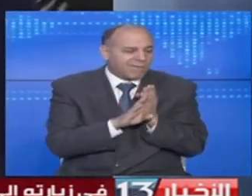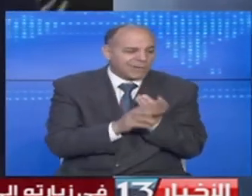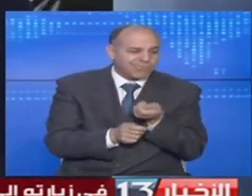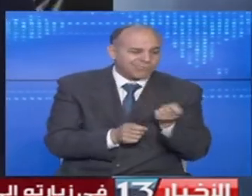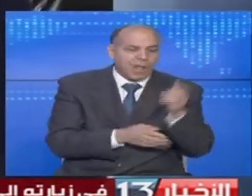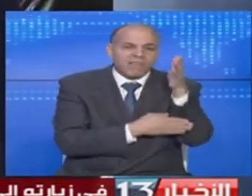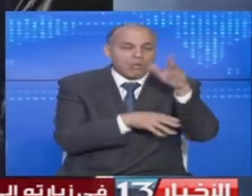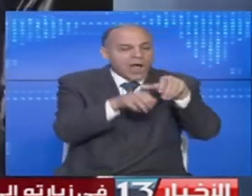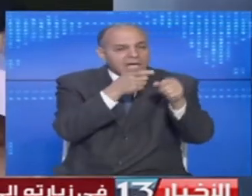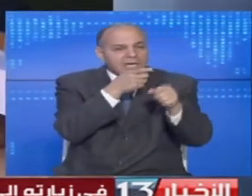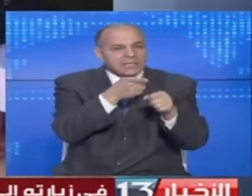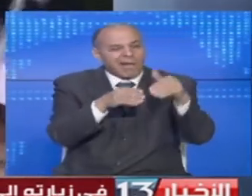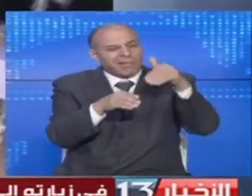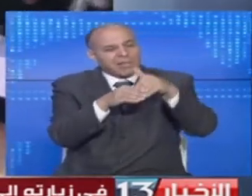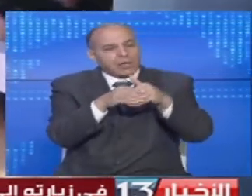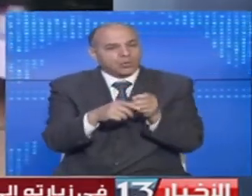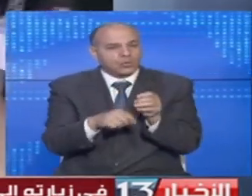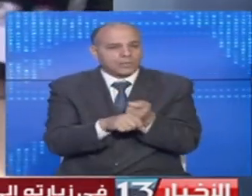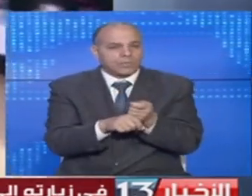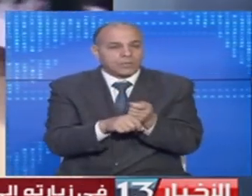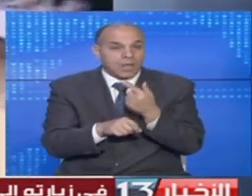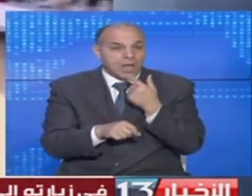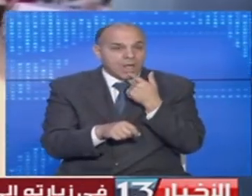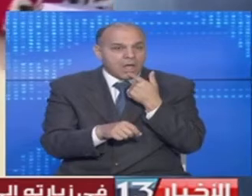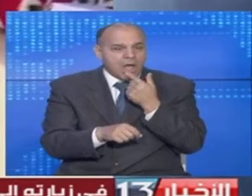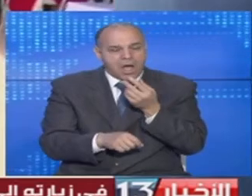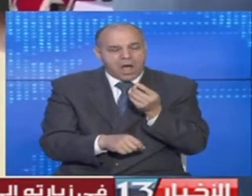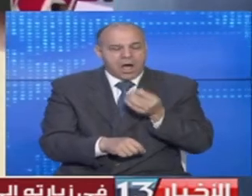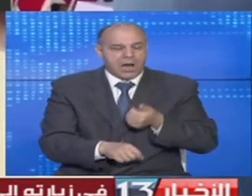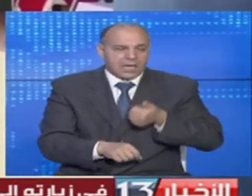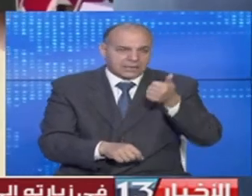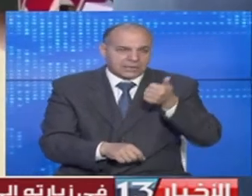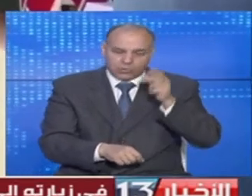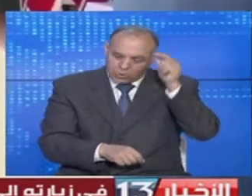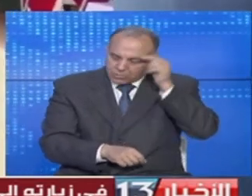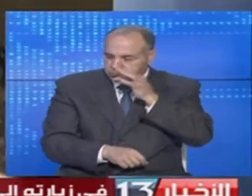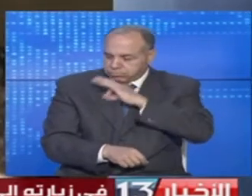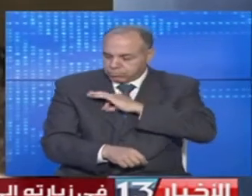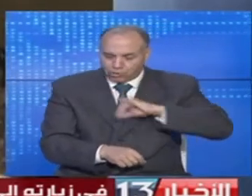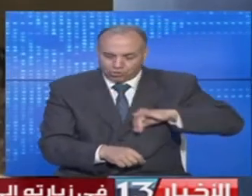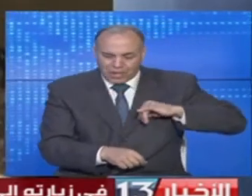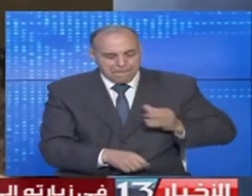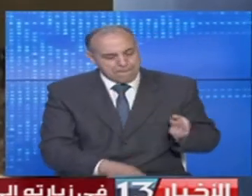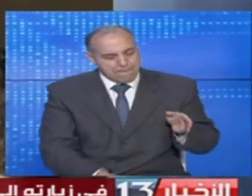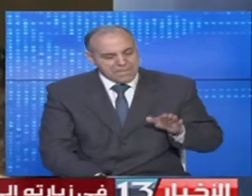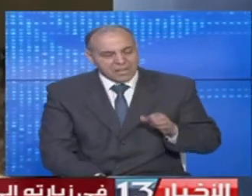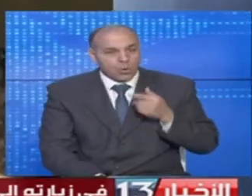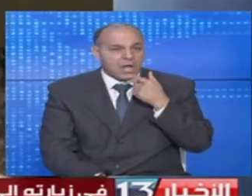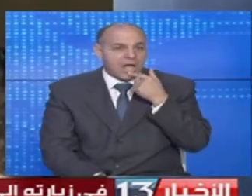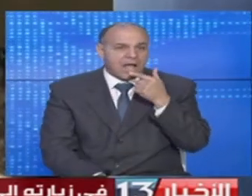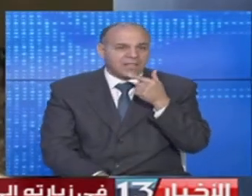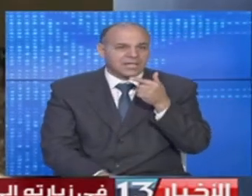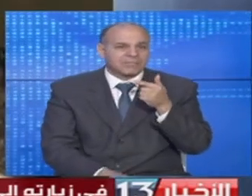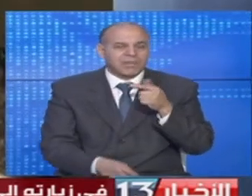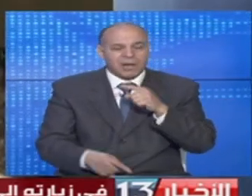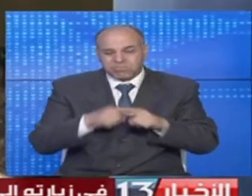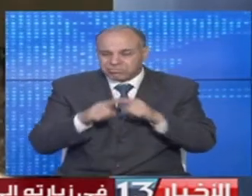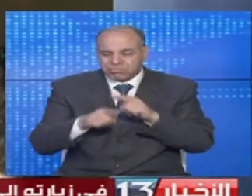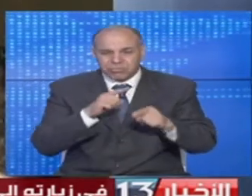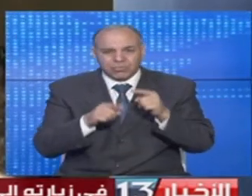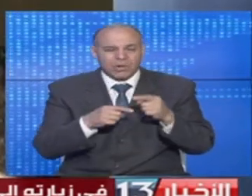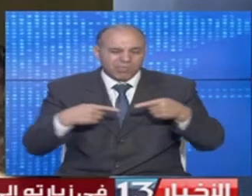لضرب الدولة من الداخل. وترحم رئيس الدولة على روح الشاب الذي توفي وكان ضحية